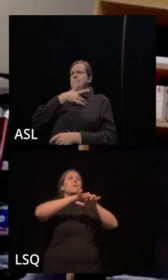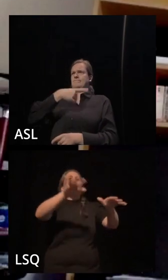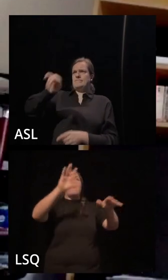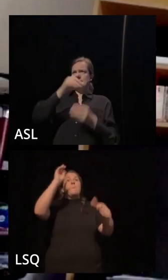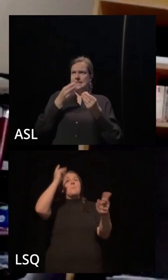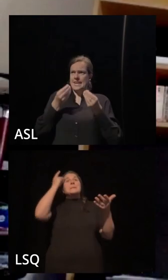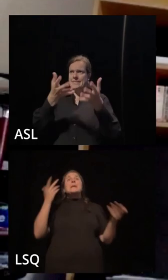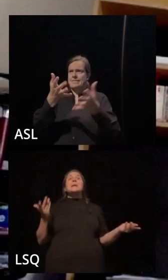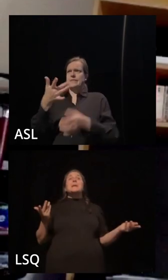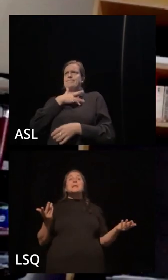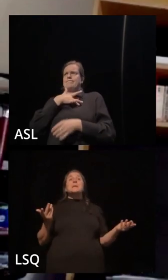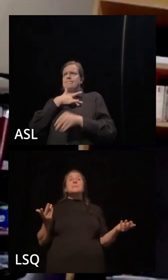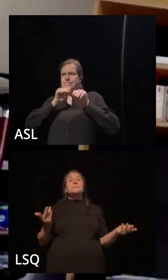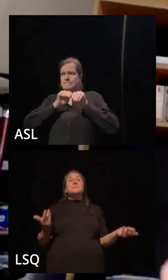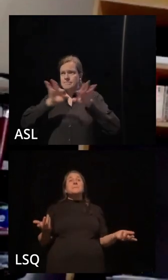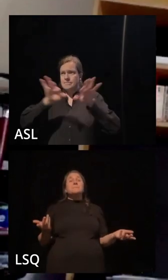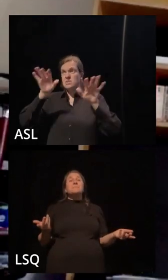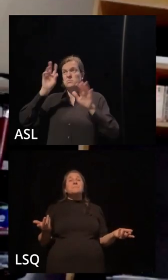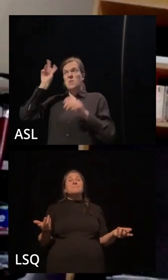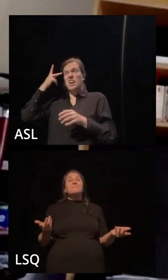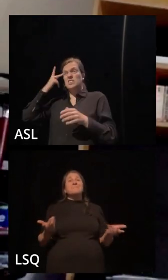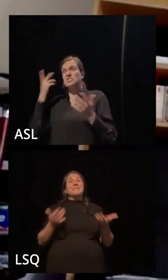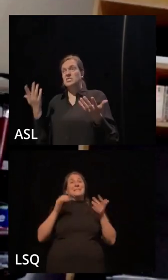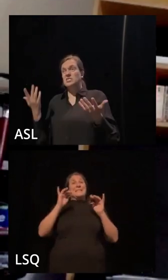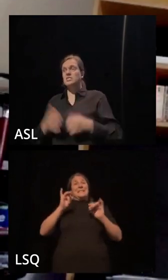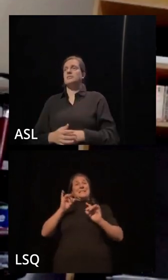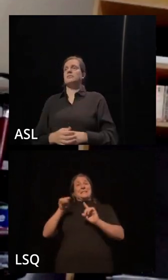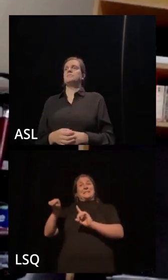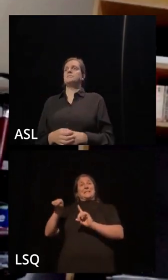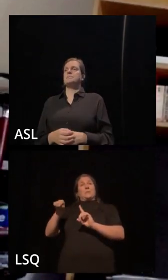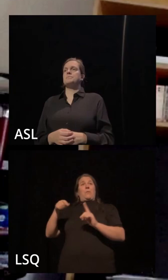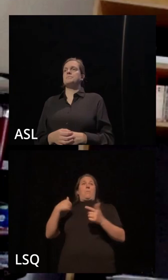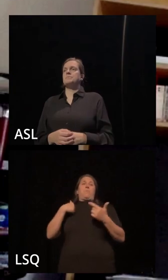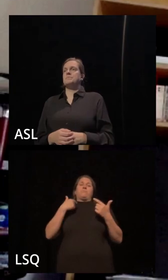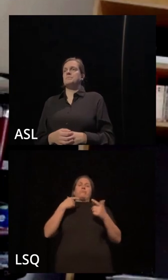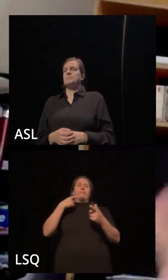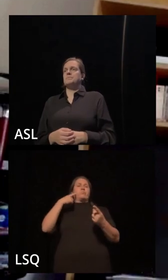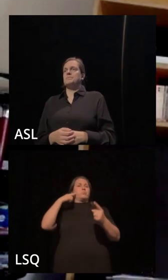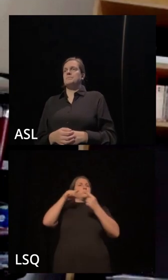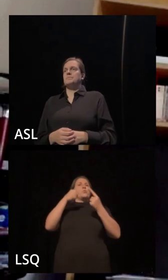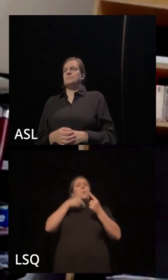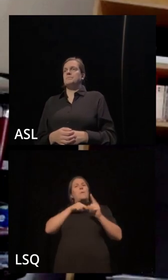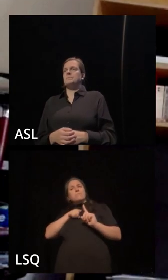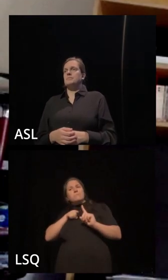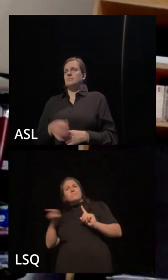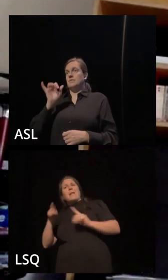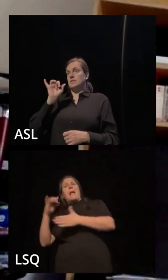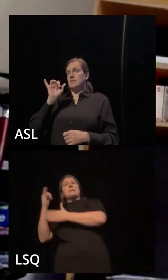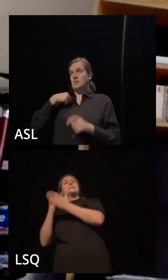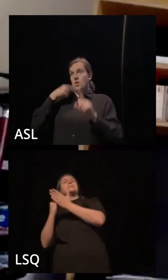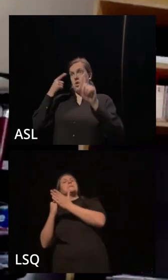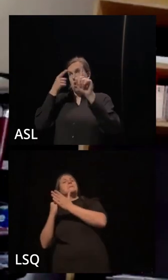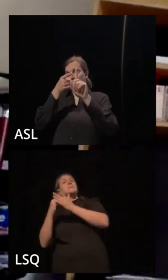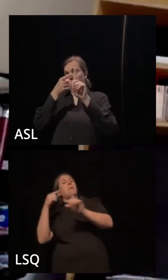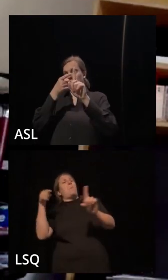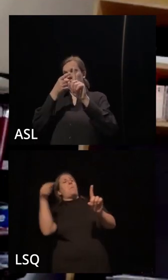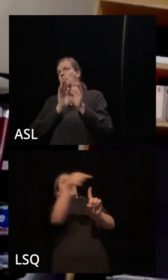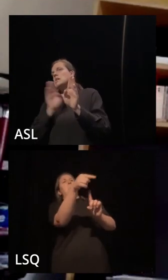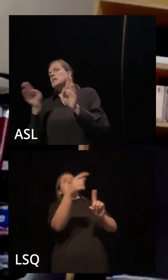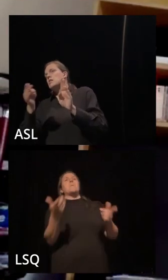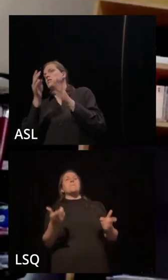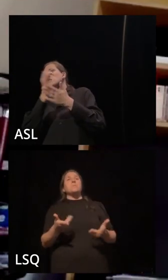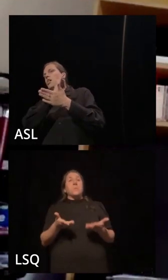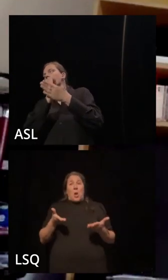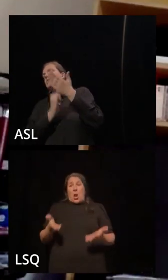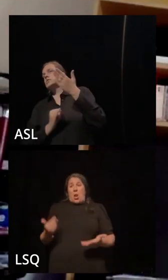sujets-là. Voilà. Et donc, c'est un peu cette clé qui est utilisée par le polo. Plus récemment, on travaille sur